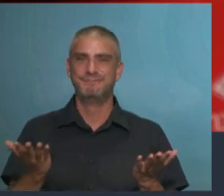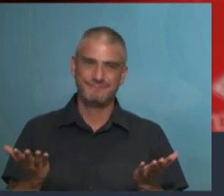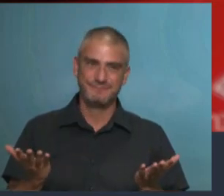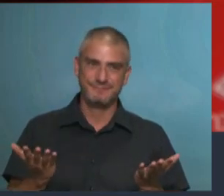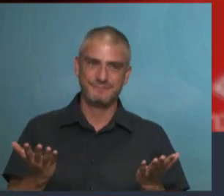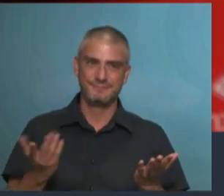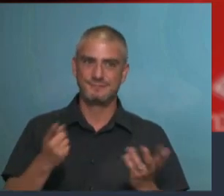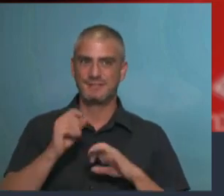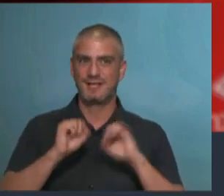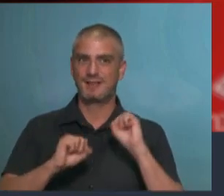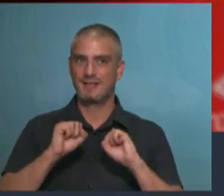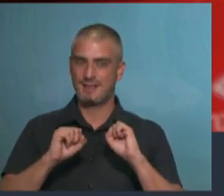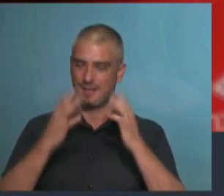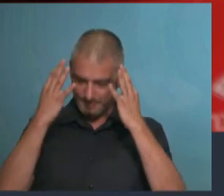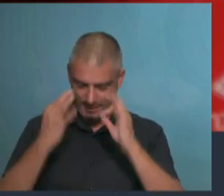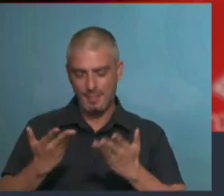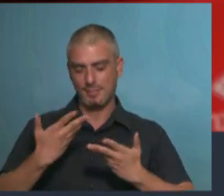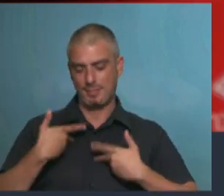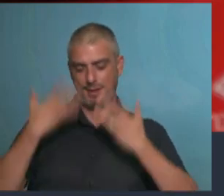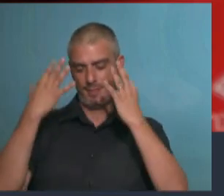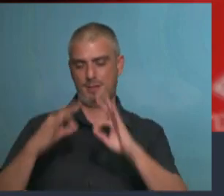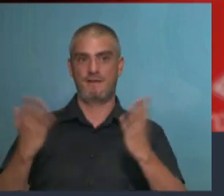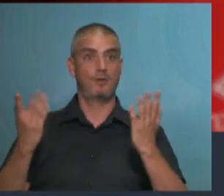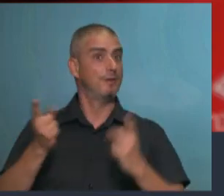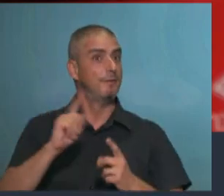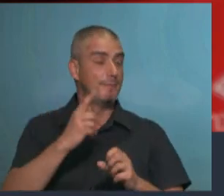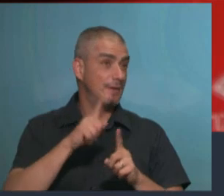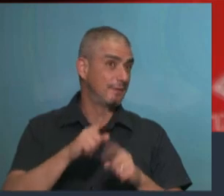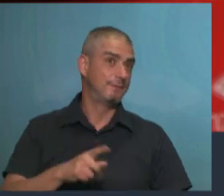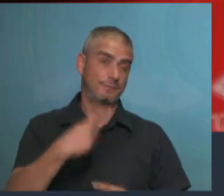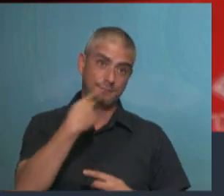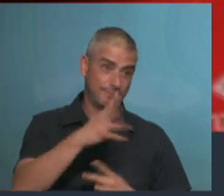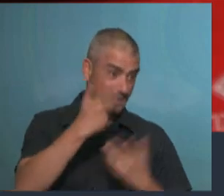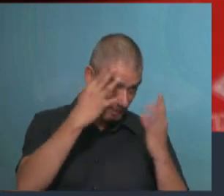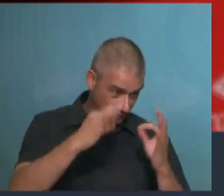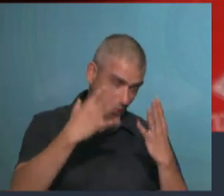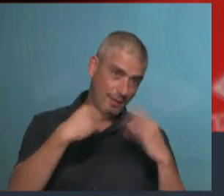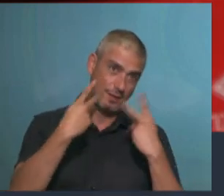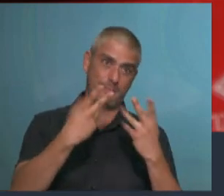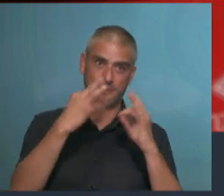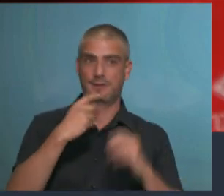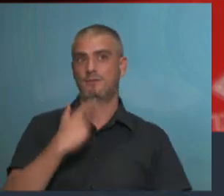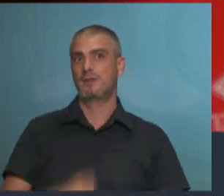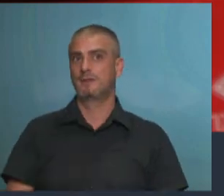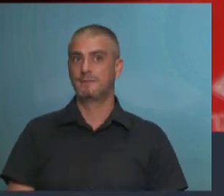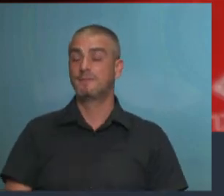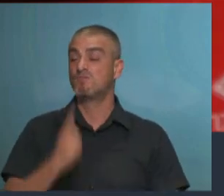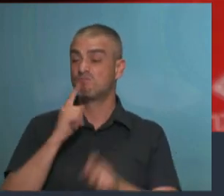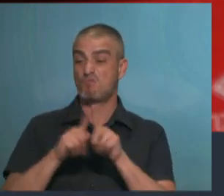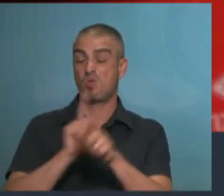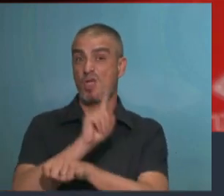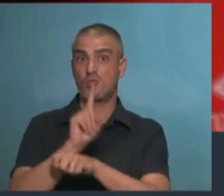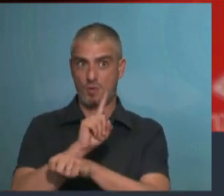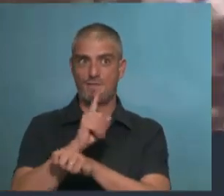תנהג בדרך ארץ, תקבל דרך ארץ. לא, מי שנוהג בדרך ארץ, מקבל חזרה דרך ארץ. בתקופה ההיא